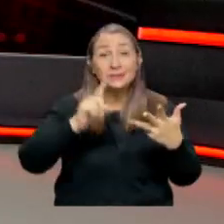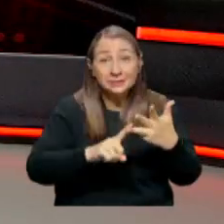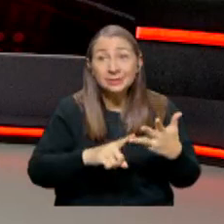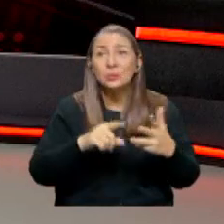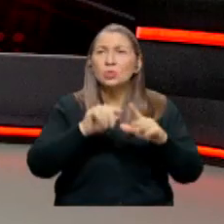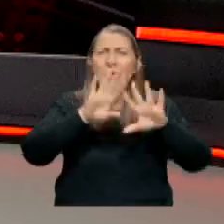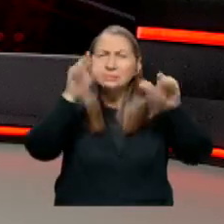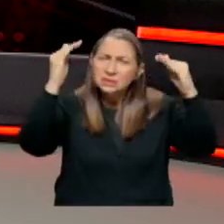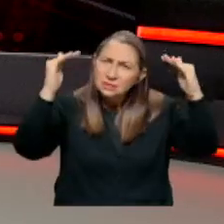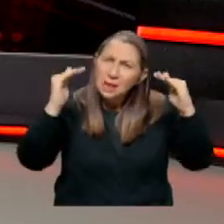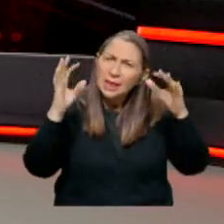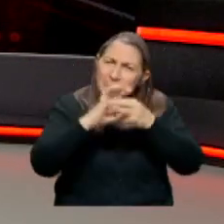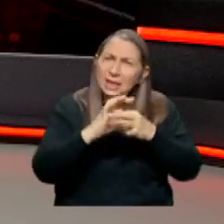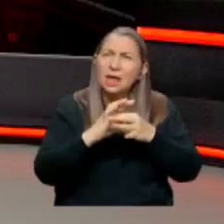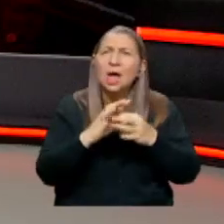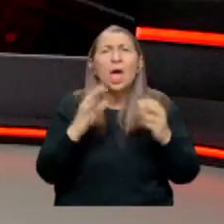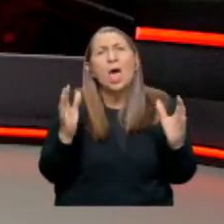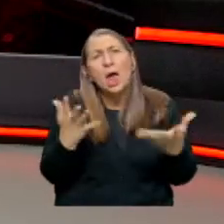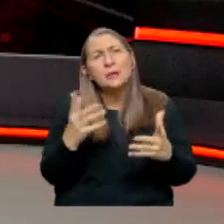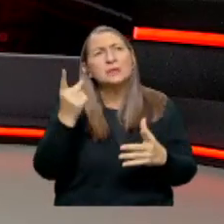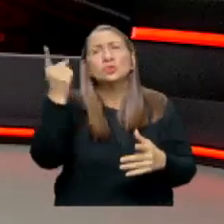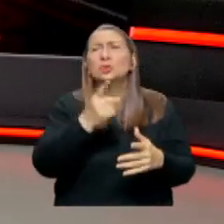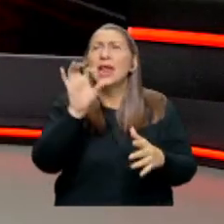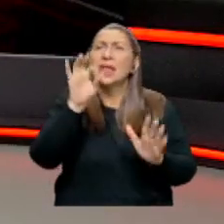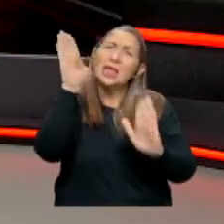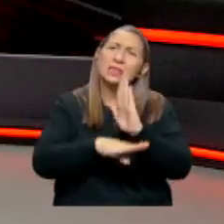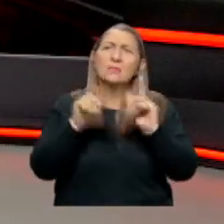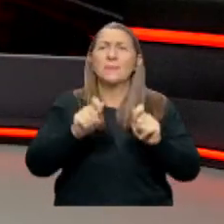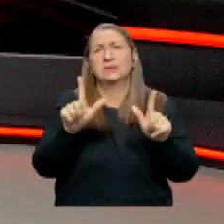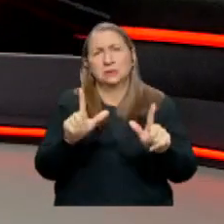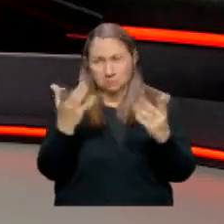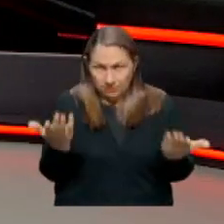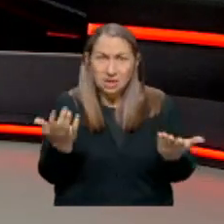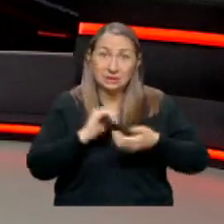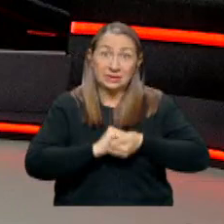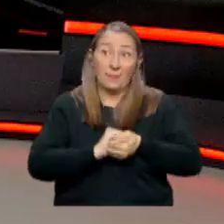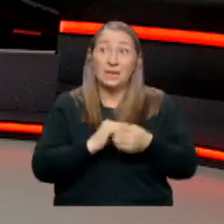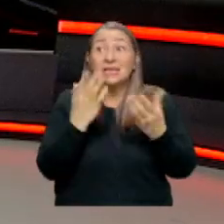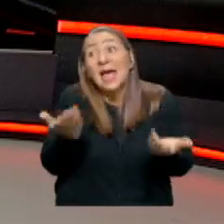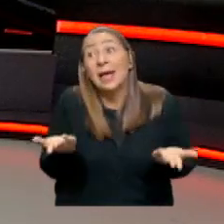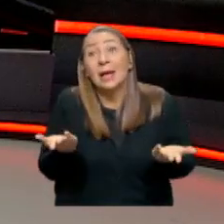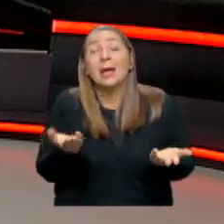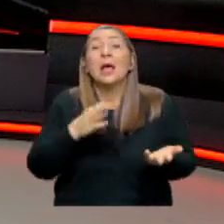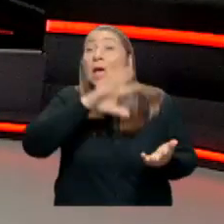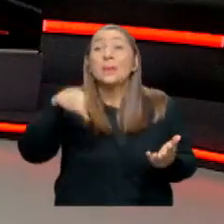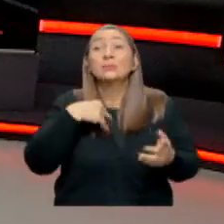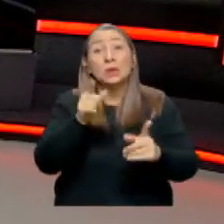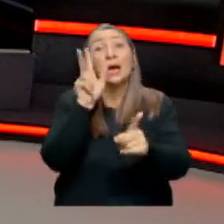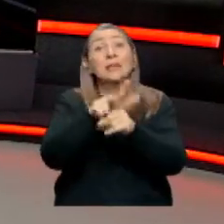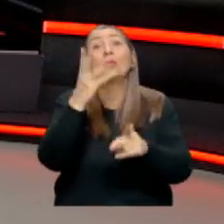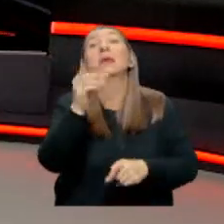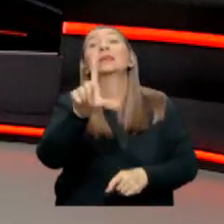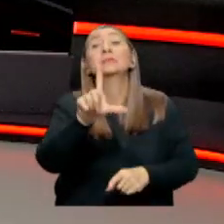Bunların hepsi ile ilgili herhalde bir yüzde 50 indirim yapması lazım değil mi samimiyetini kanıtlamak için ve hepimizde Buna